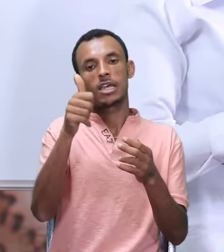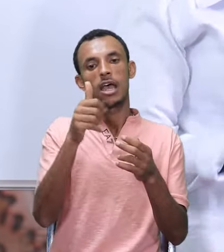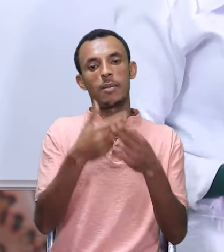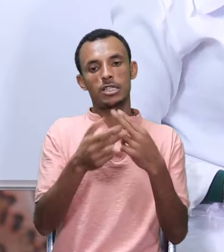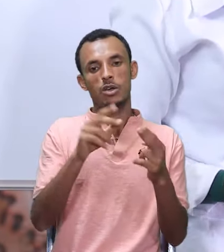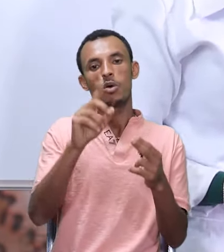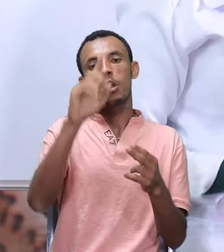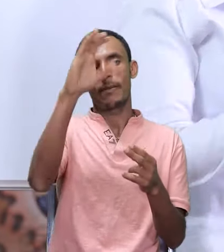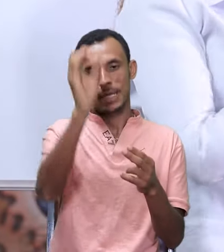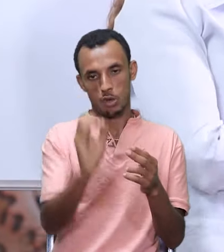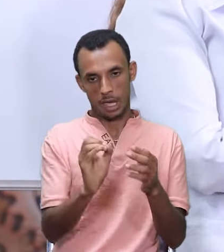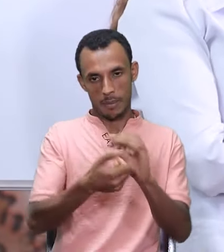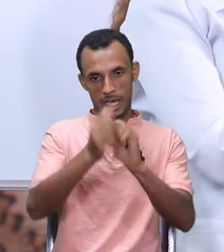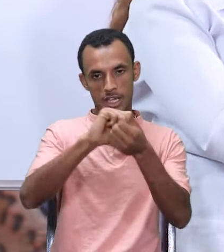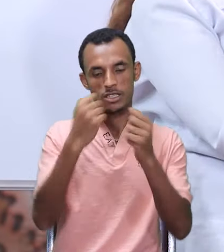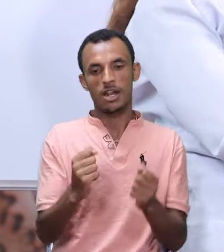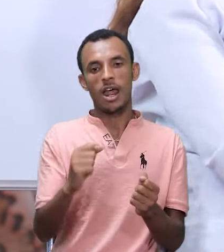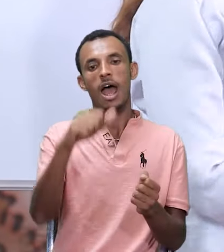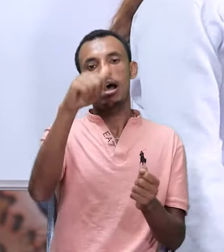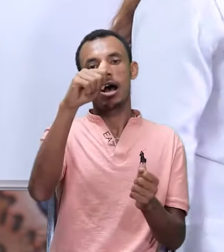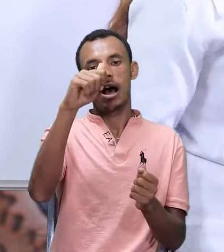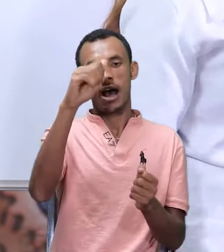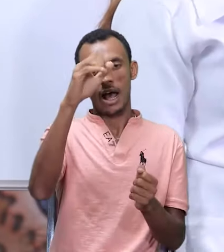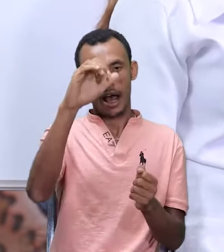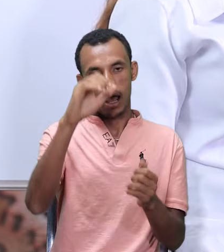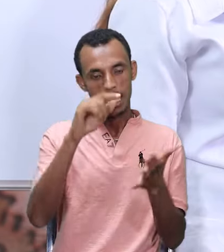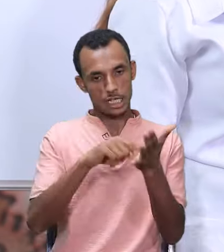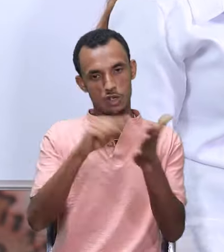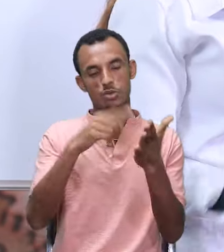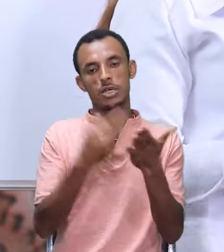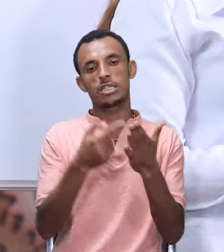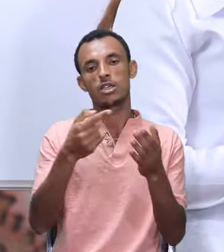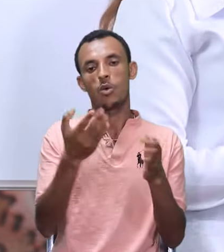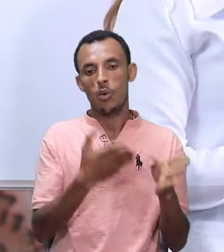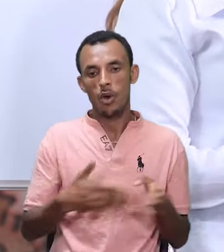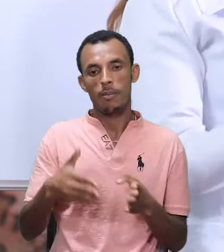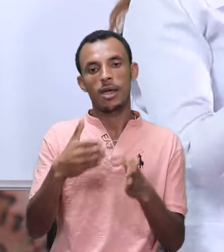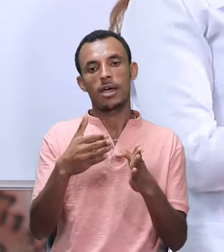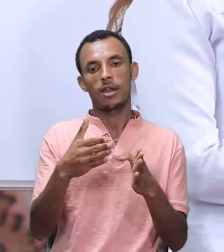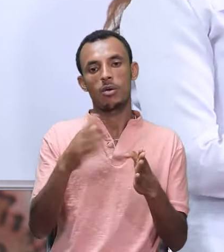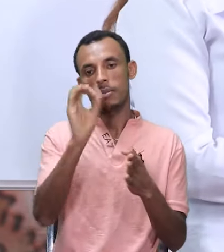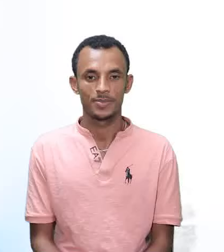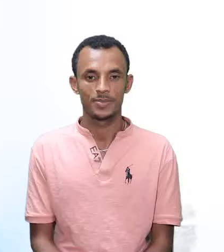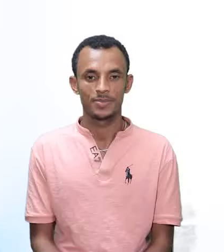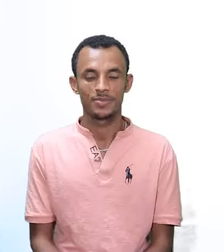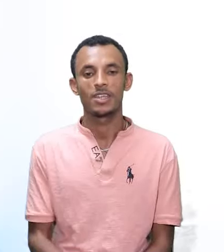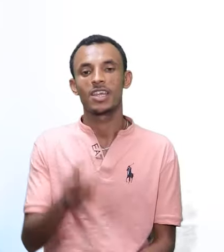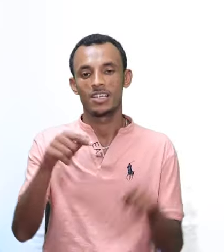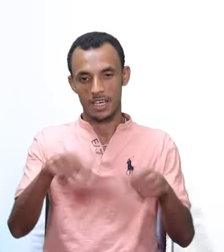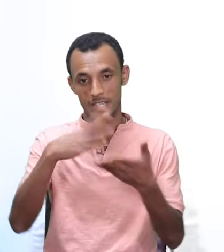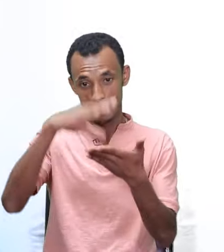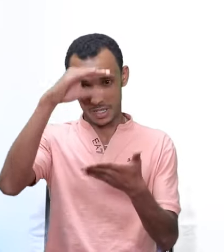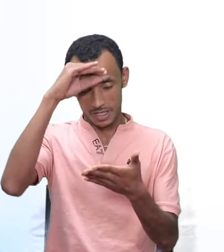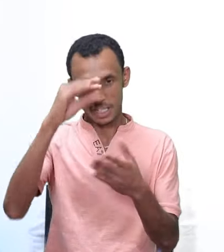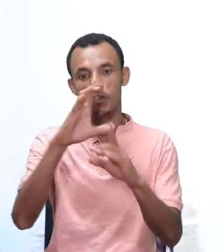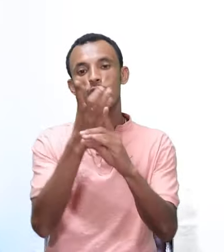መቀየር እንችላለን ማለት ስለዚህ 10 ይዩሾችን በዚህ መንገድ ወደ ፐርሰንት መቀየር እንችላለን ይሄ የዕለቱ